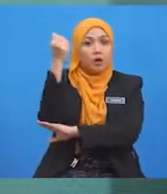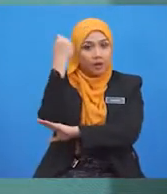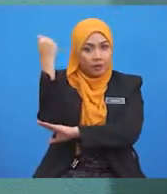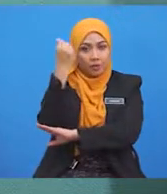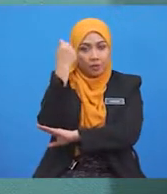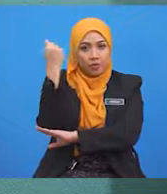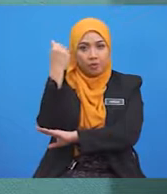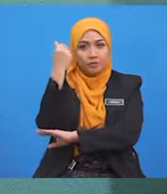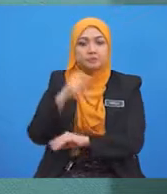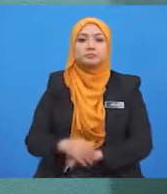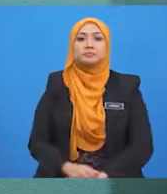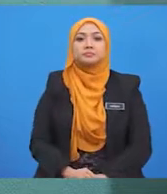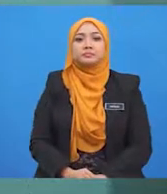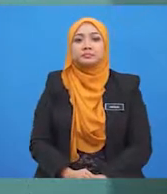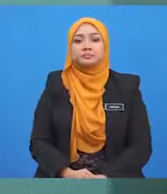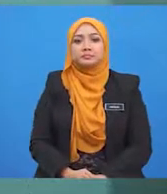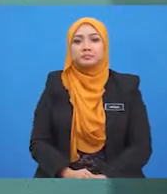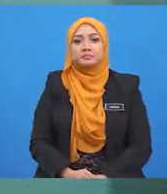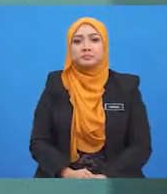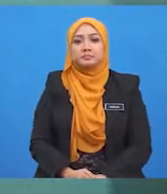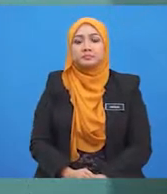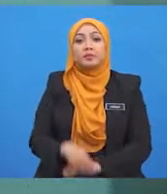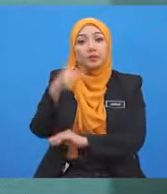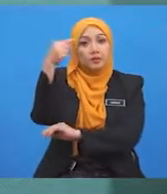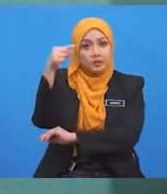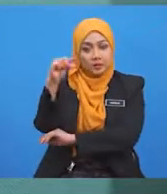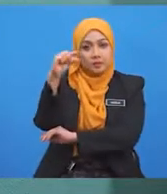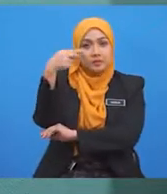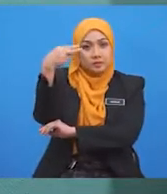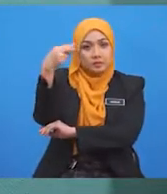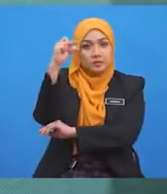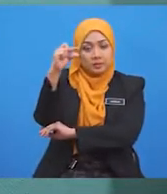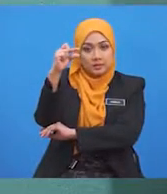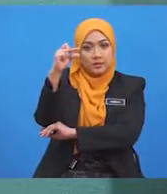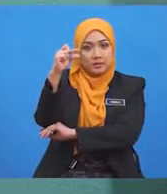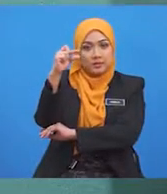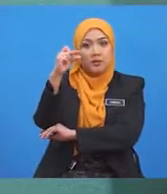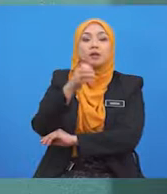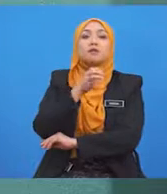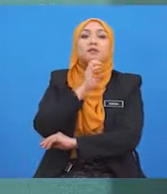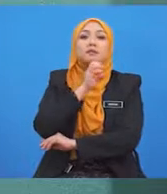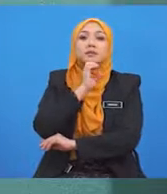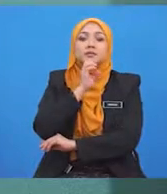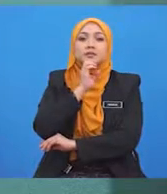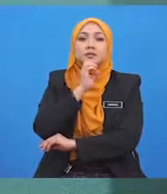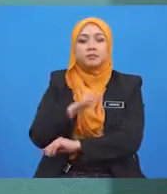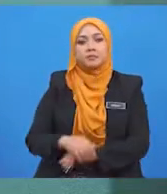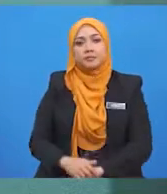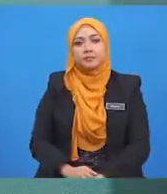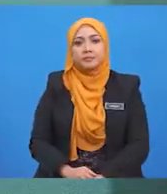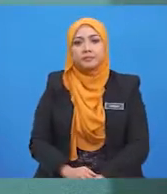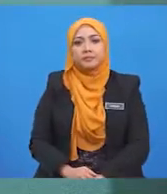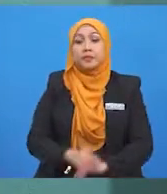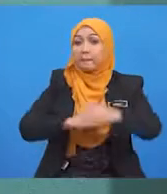pengetahuan kamu negeri adalah logam dalam bentuk cair di